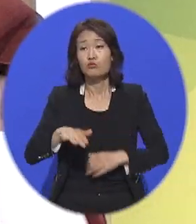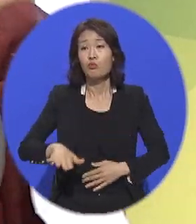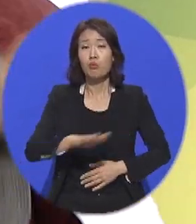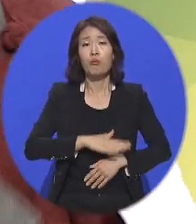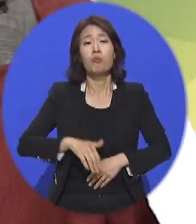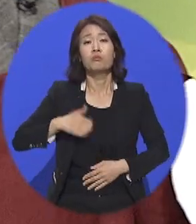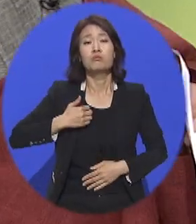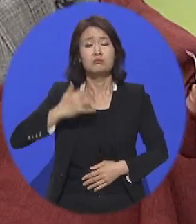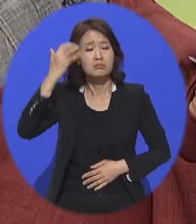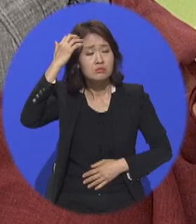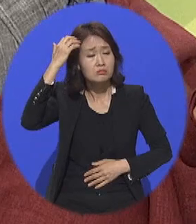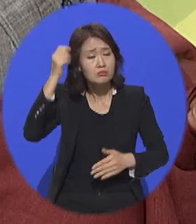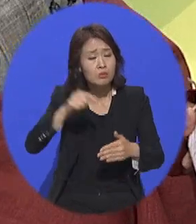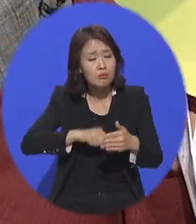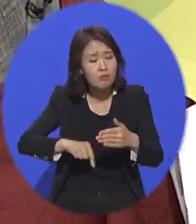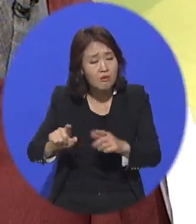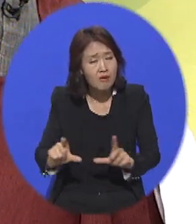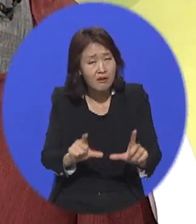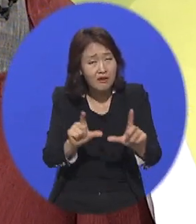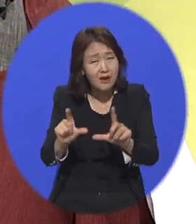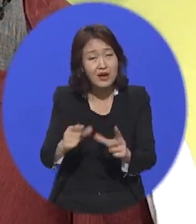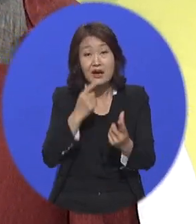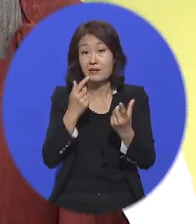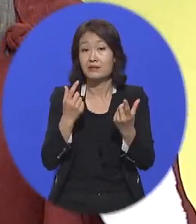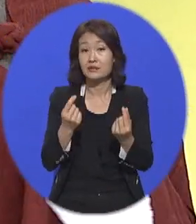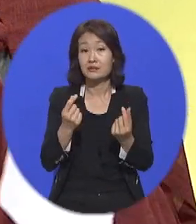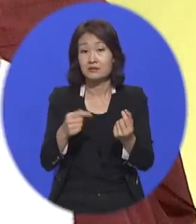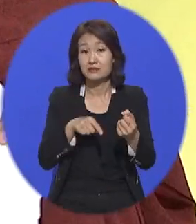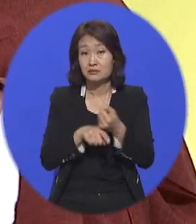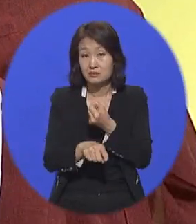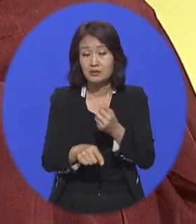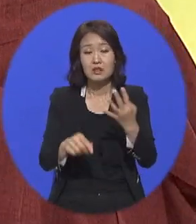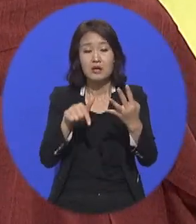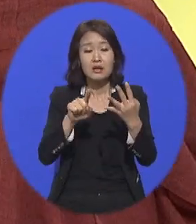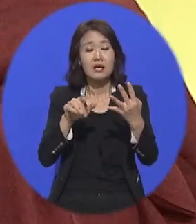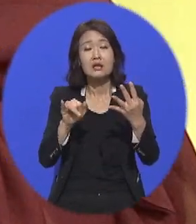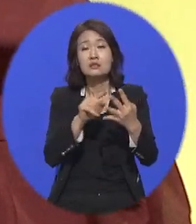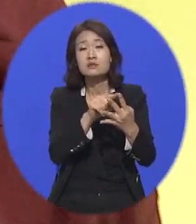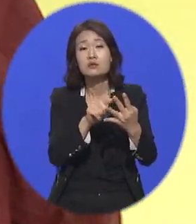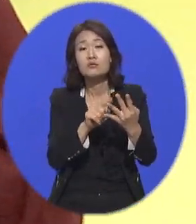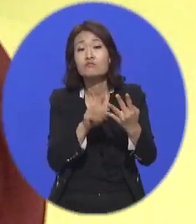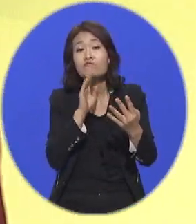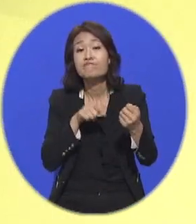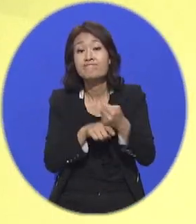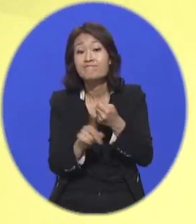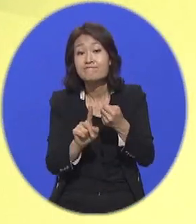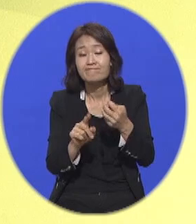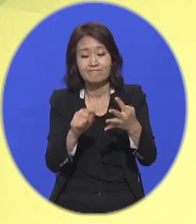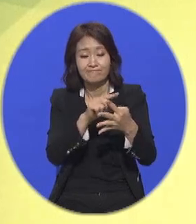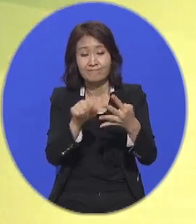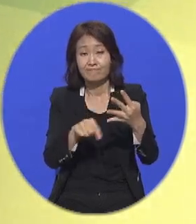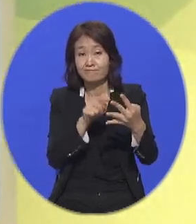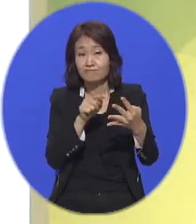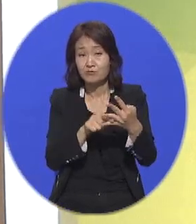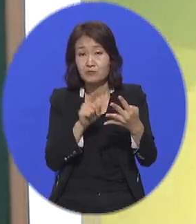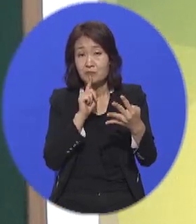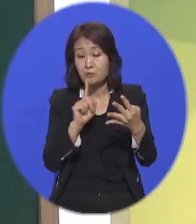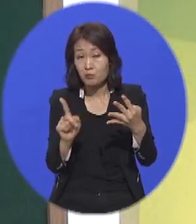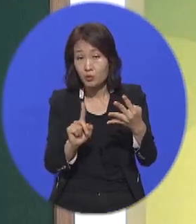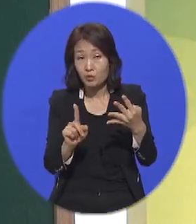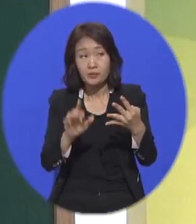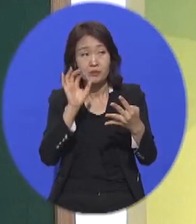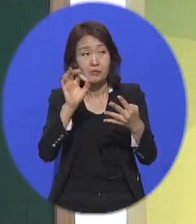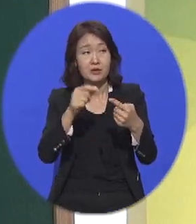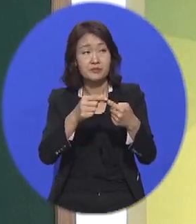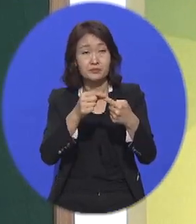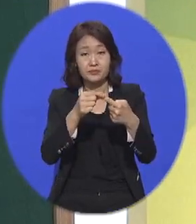이 고통 속에서 지내왔다 이 뜻입니다. 그럼 네 가지 성스러운 진리는 뭐냐? 왜 이제 네 가지 성스러운 진리라고 하느냐? 하나를